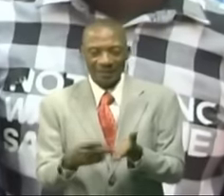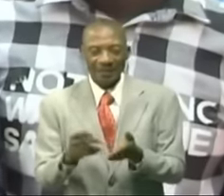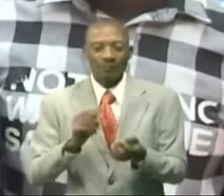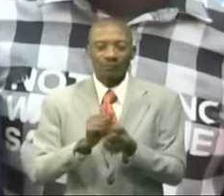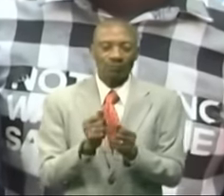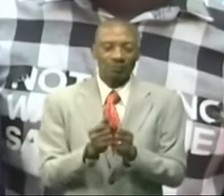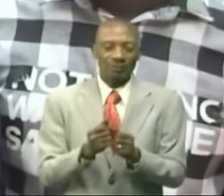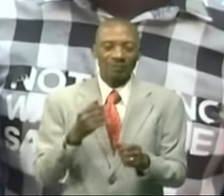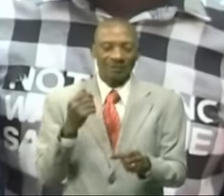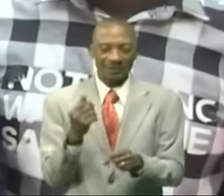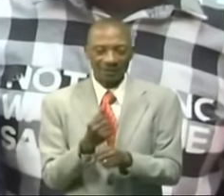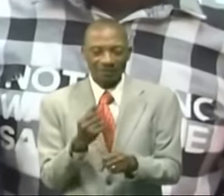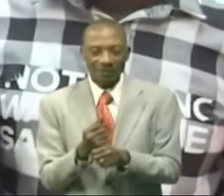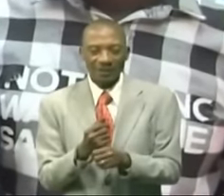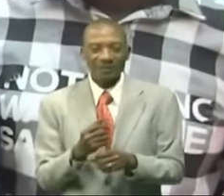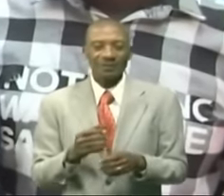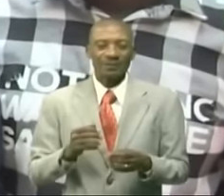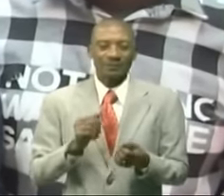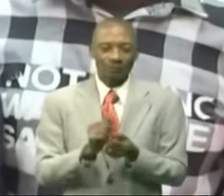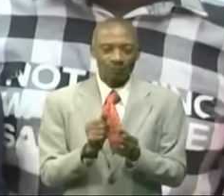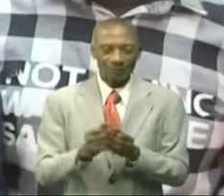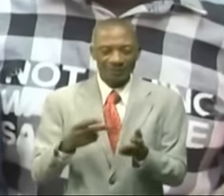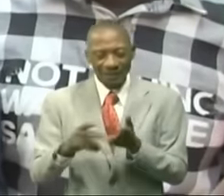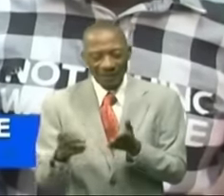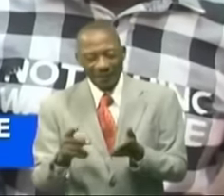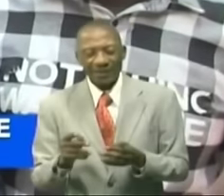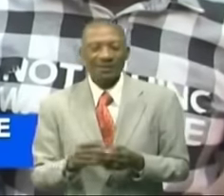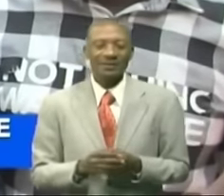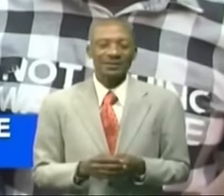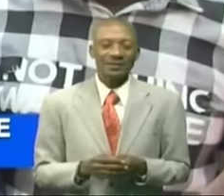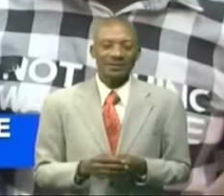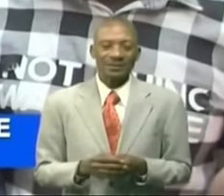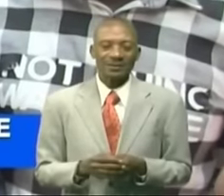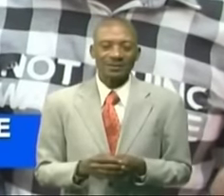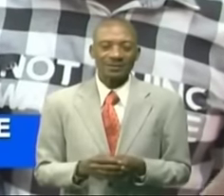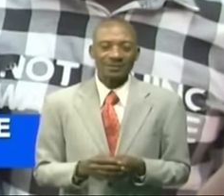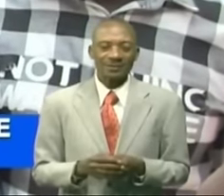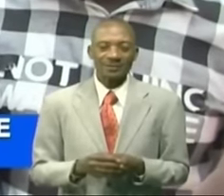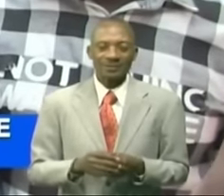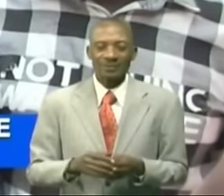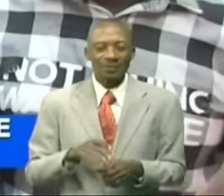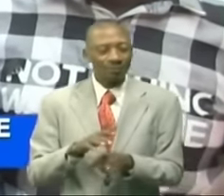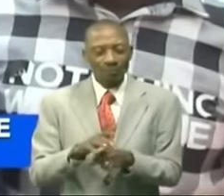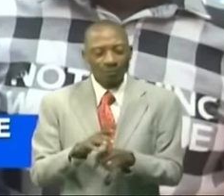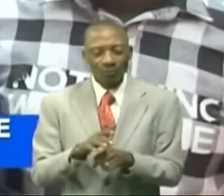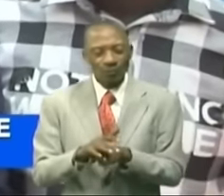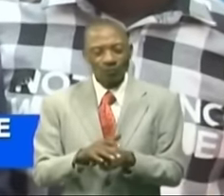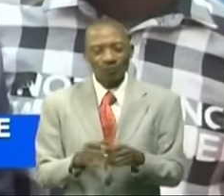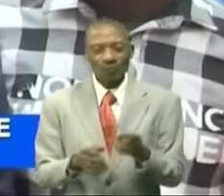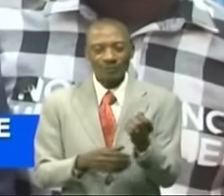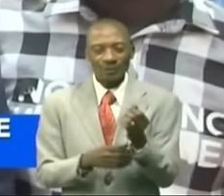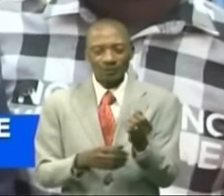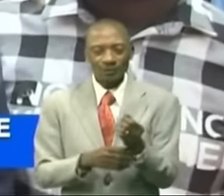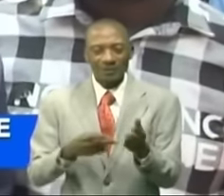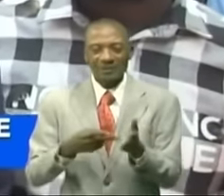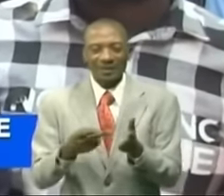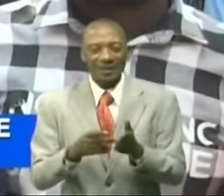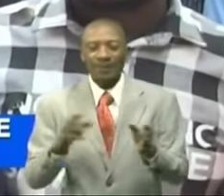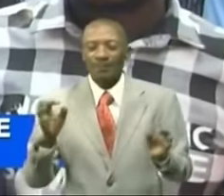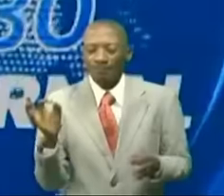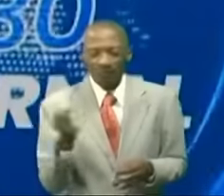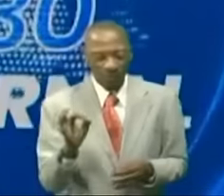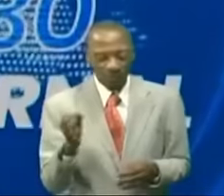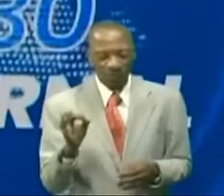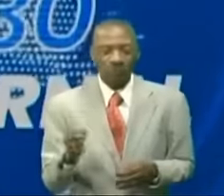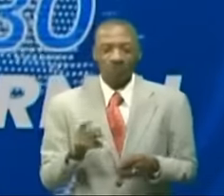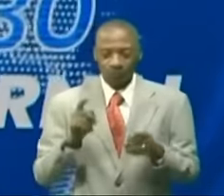dit, les équipements de travail qui ne sont pas vraiment conformes aux exigences ou aux